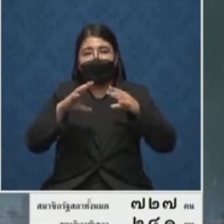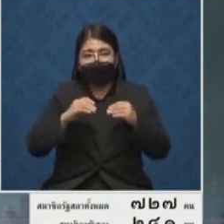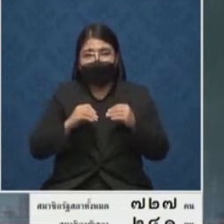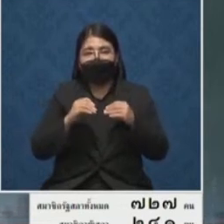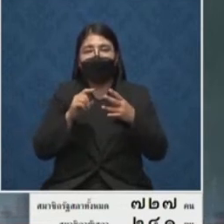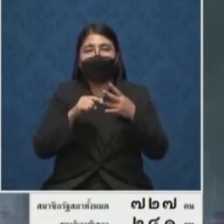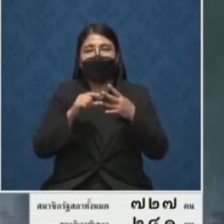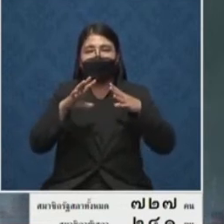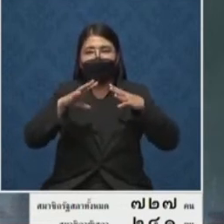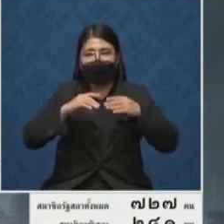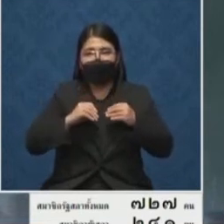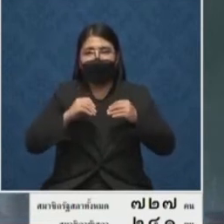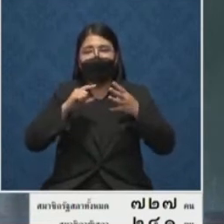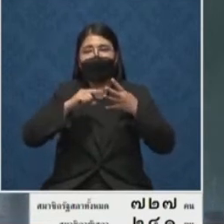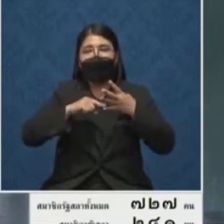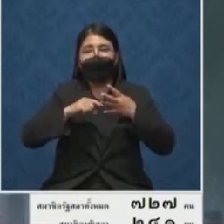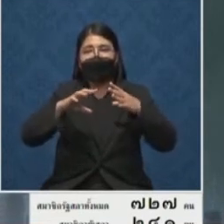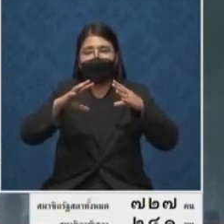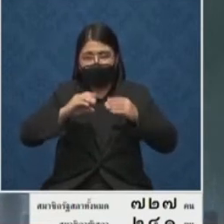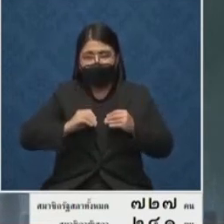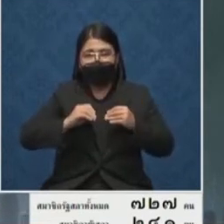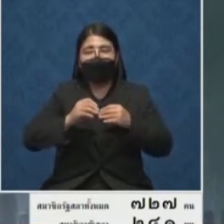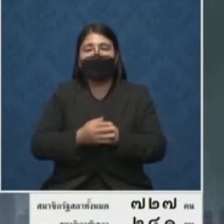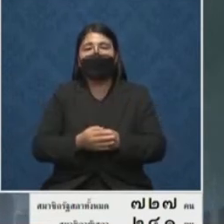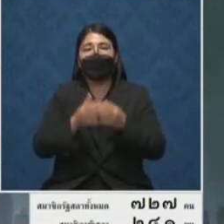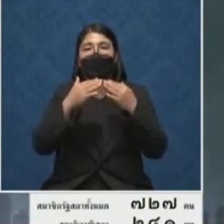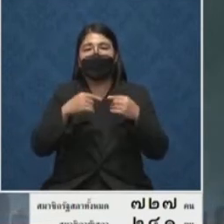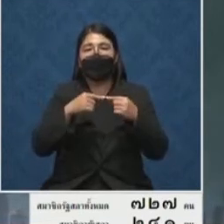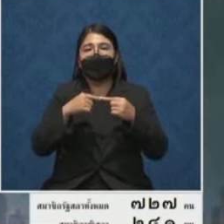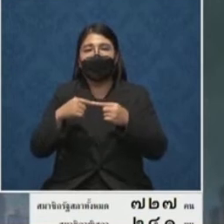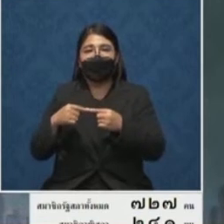2รับหลักการ3รับหลักการ4รับหลักการค่ะ